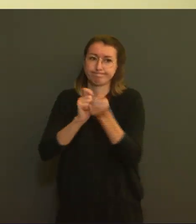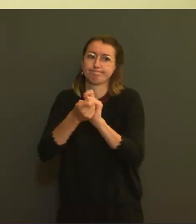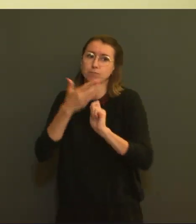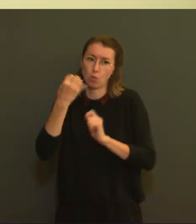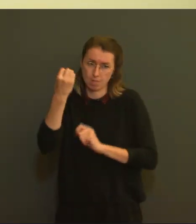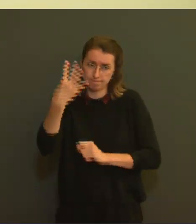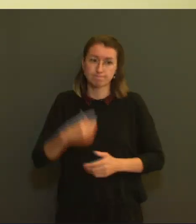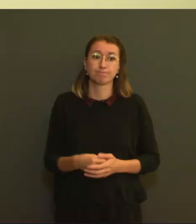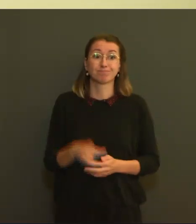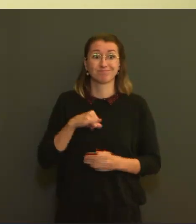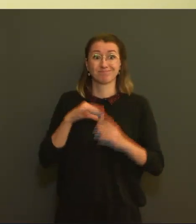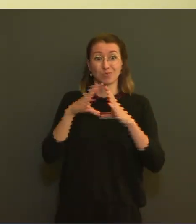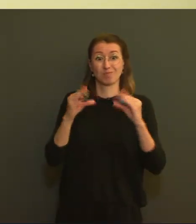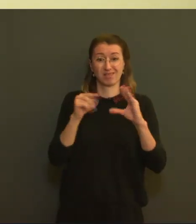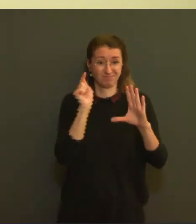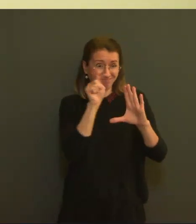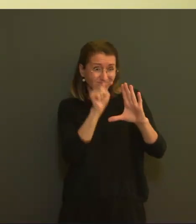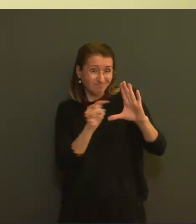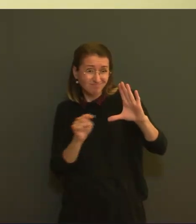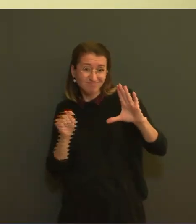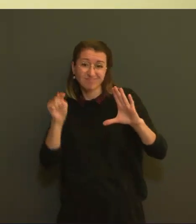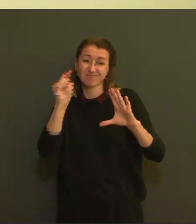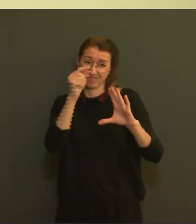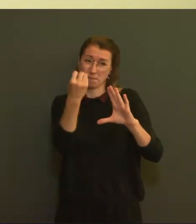rouges. Malte devient rouge également.